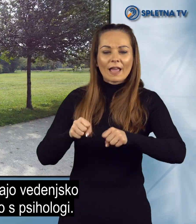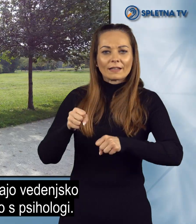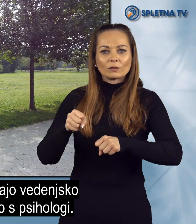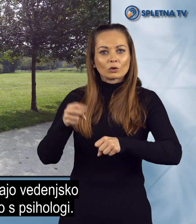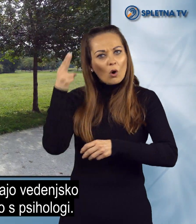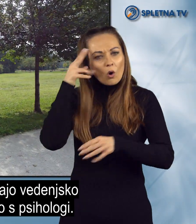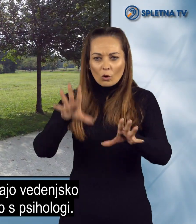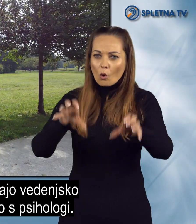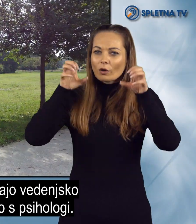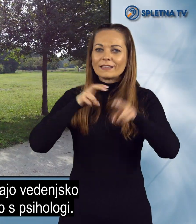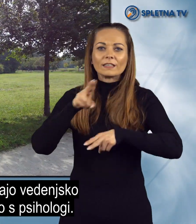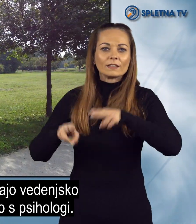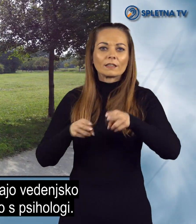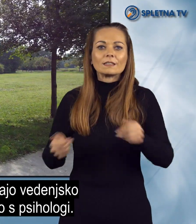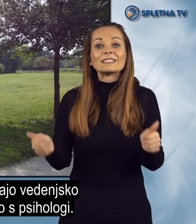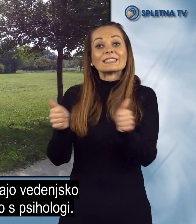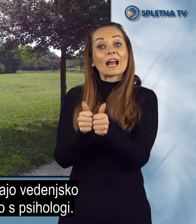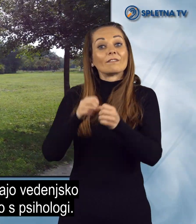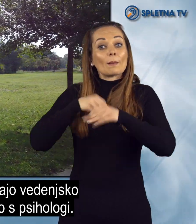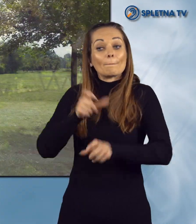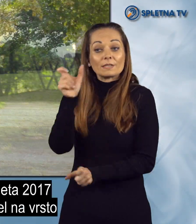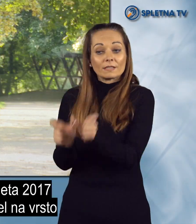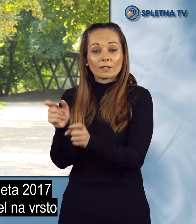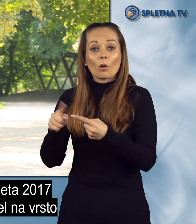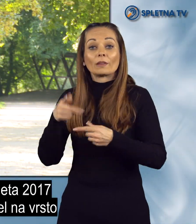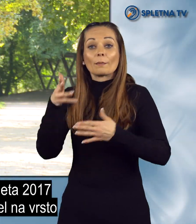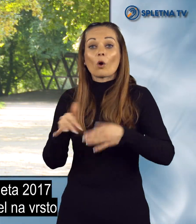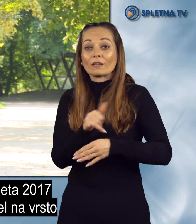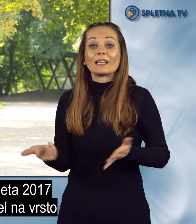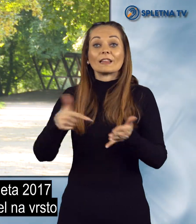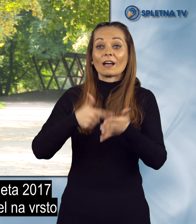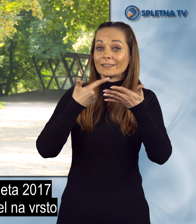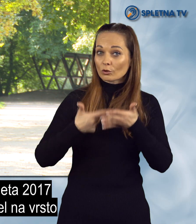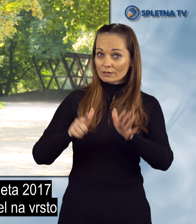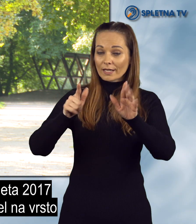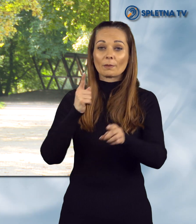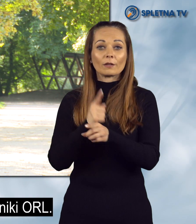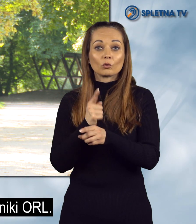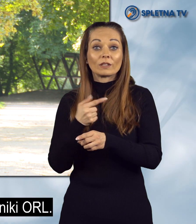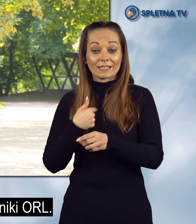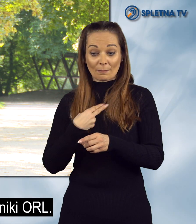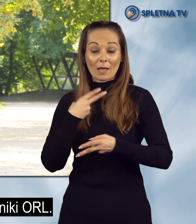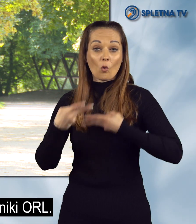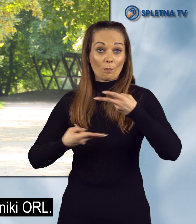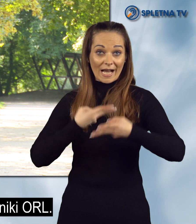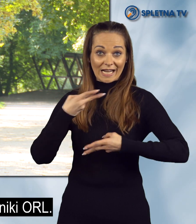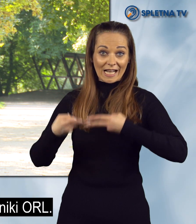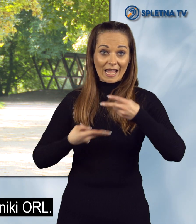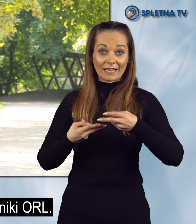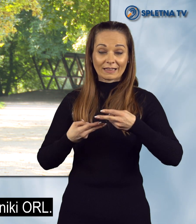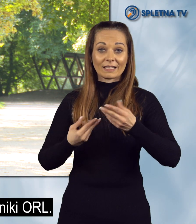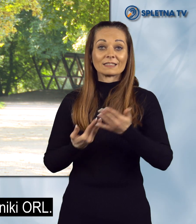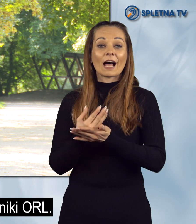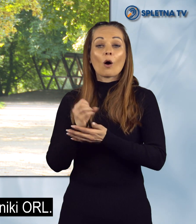vedenjsko-kognitivno terapijo s psihologi. Nekje konec leta 2017 je končno prišel na vrsto ta pregled